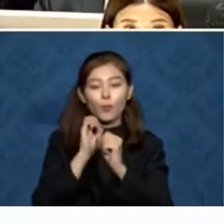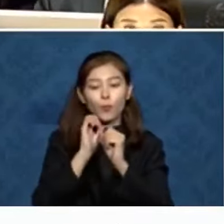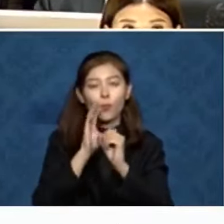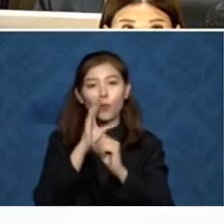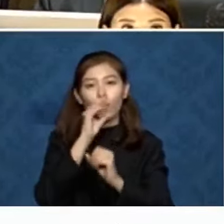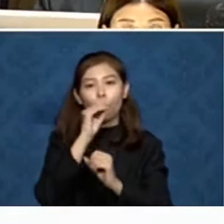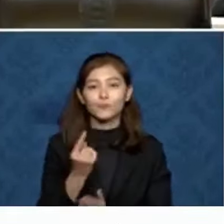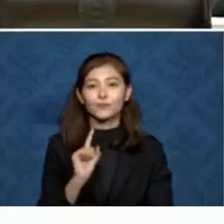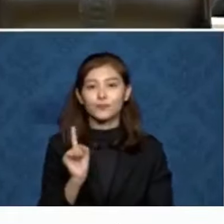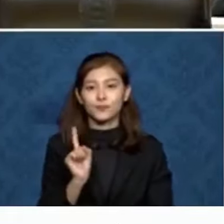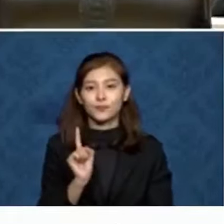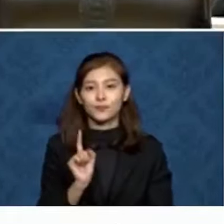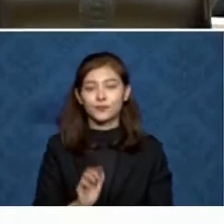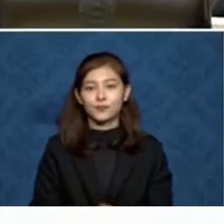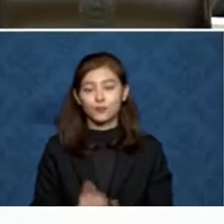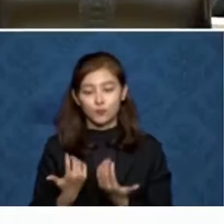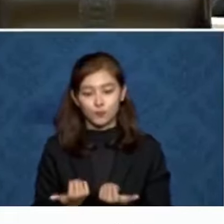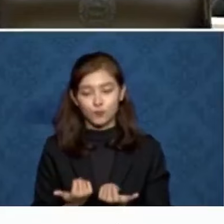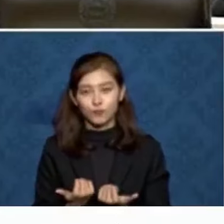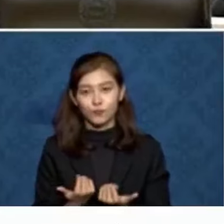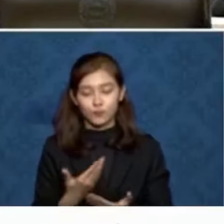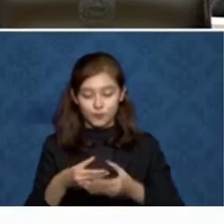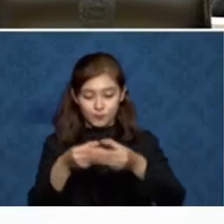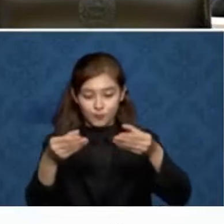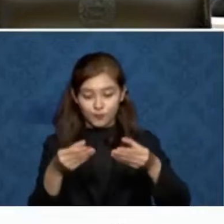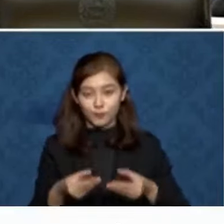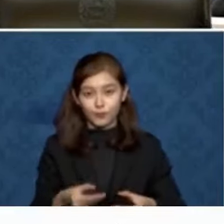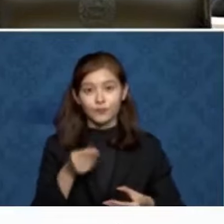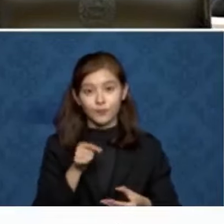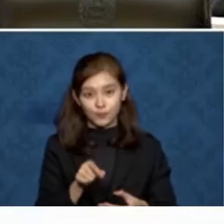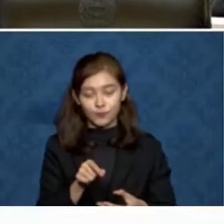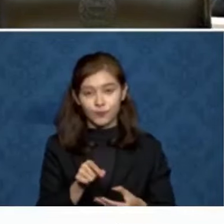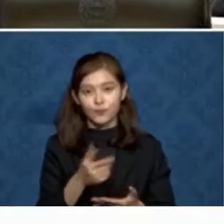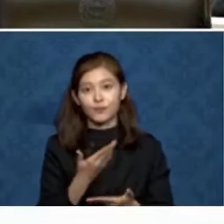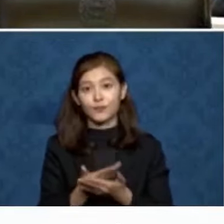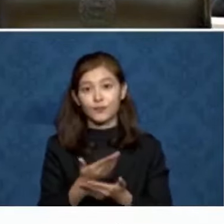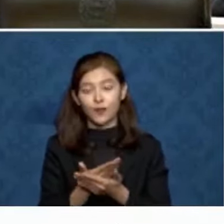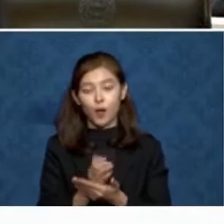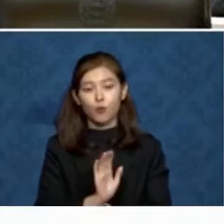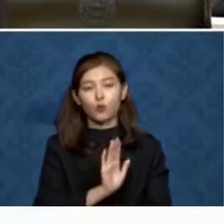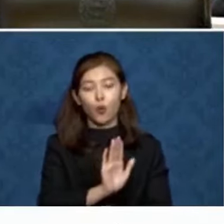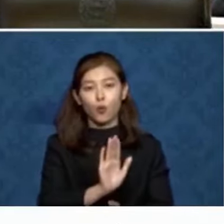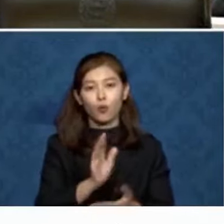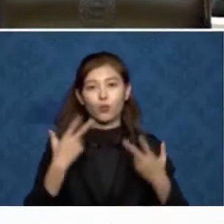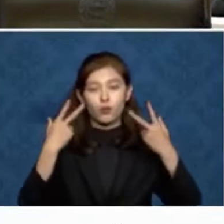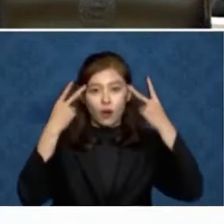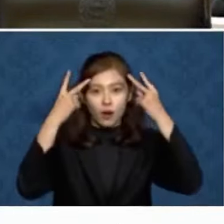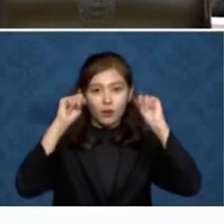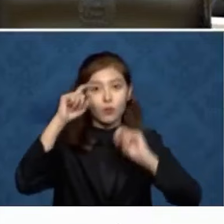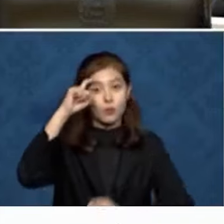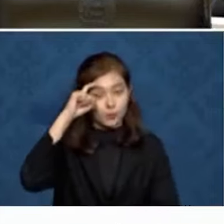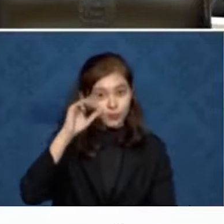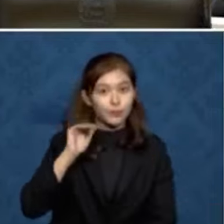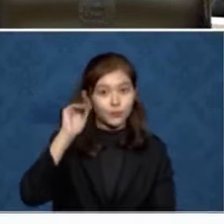ใสครับงบประมาณฉบับนี้เป็นฉบับแรกของรัฐบาลชุดนี้เกิดจาก